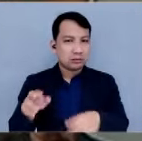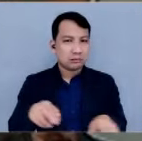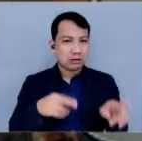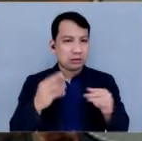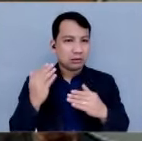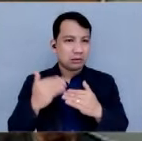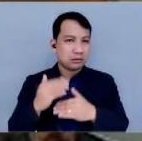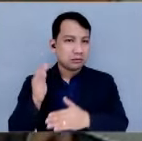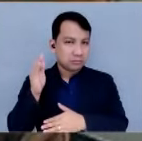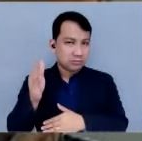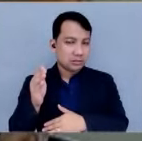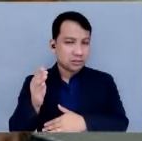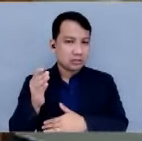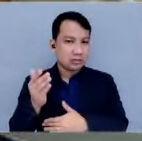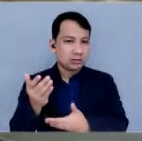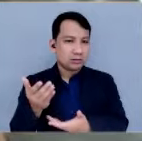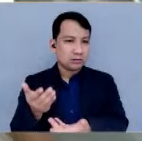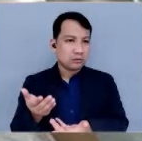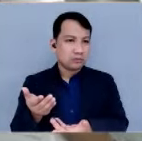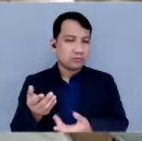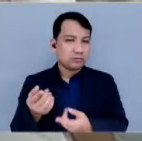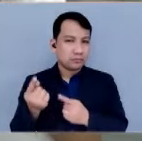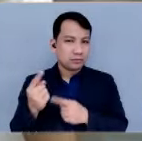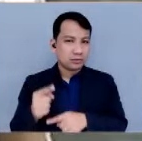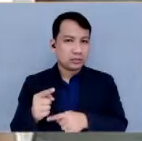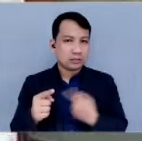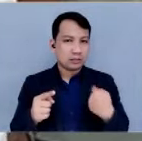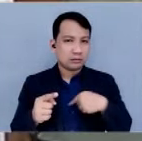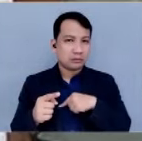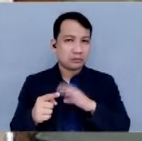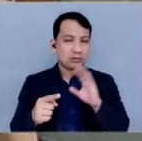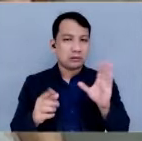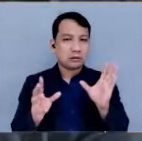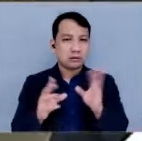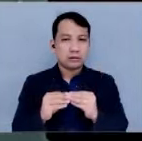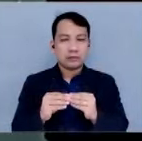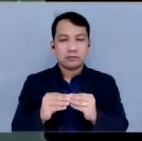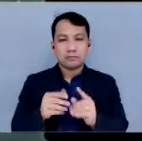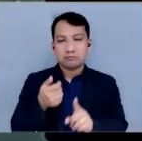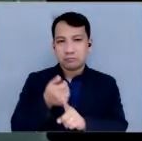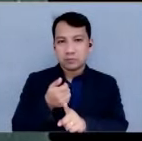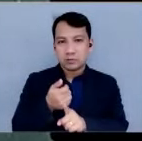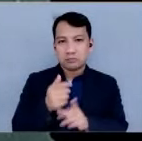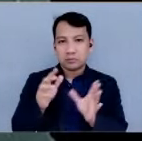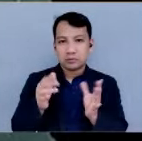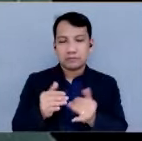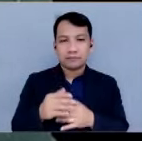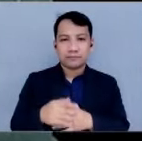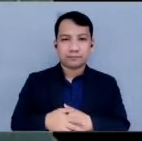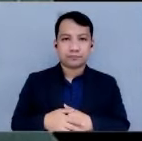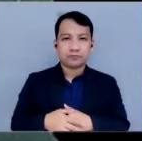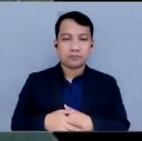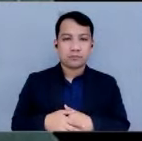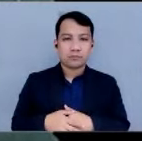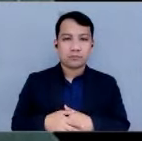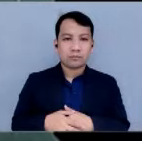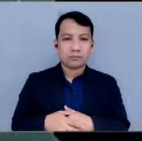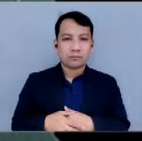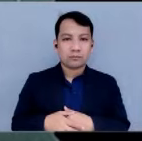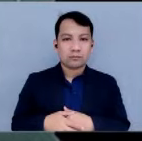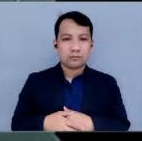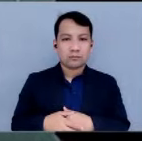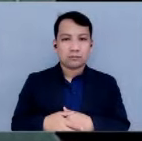glitches, problems could occur, even with the big automotive companies. Okay, transmitted na po ang hearing